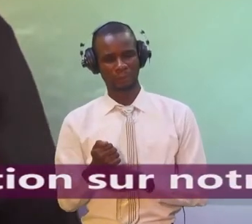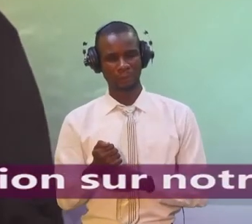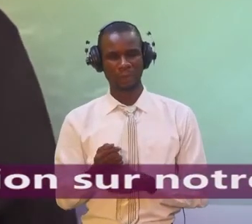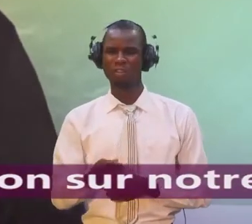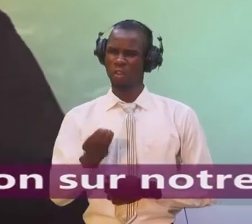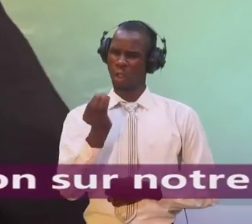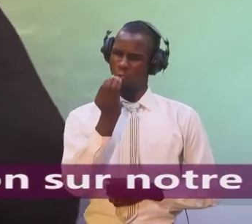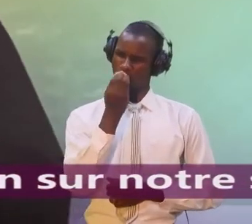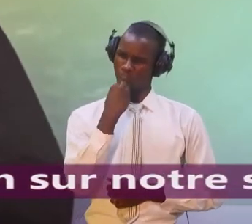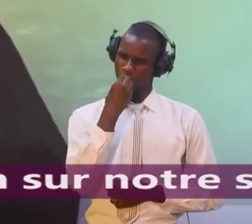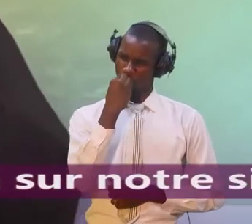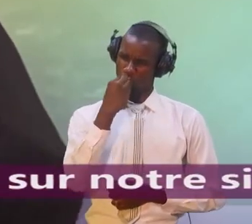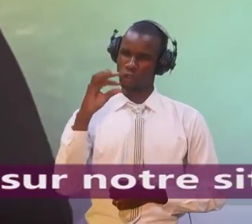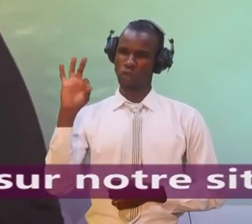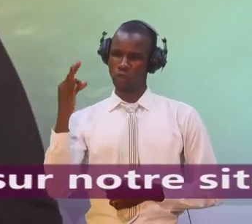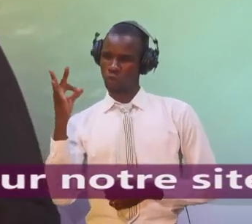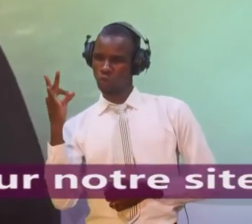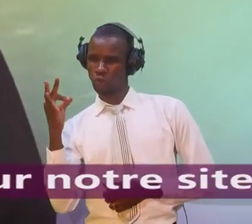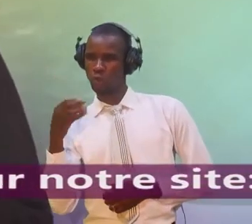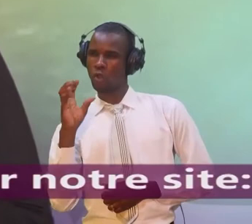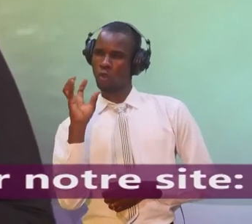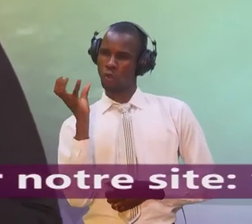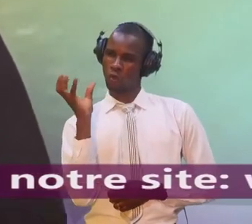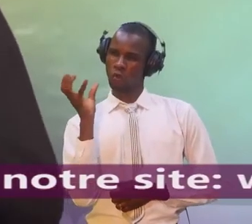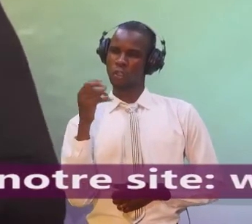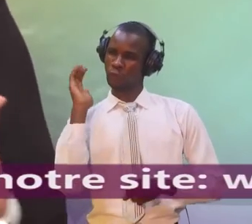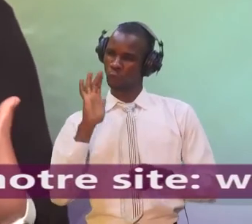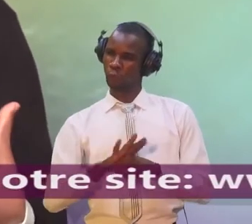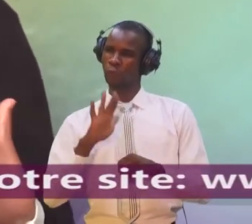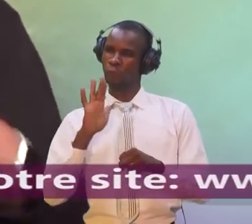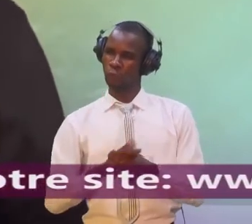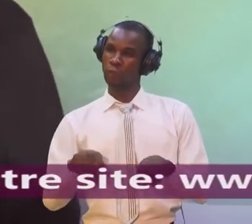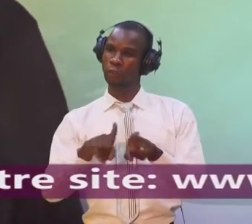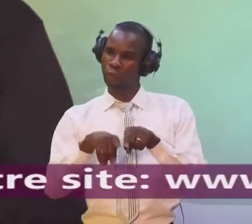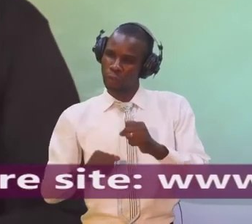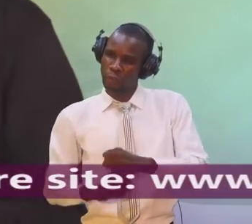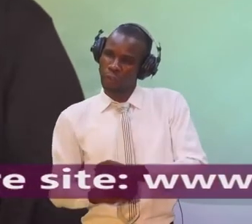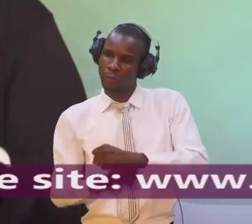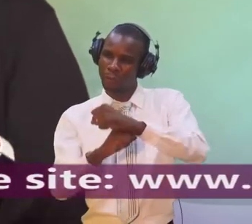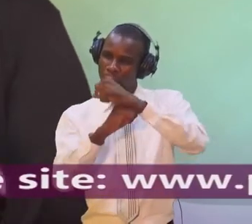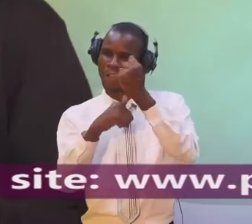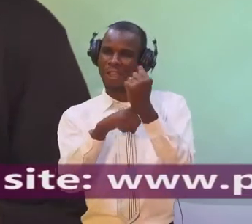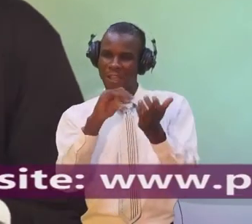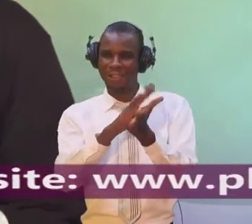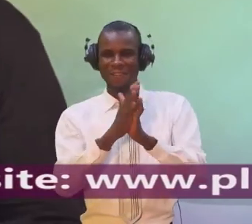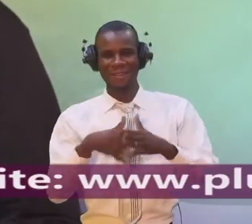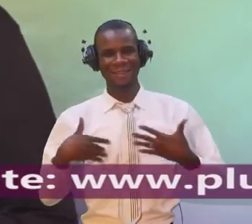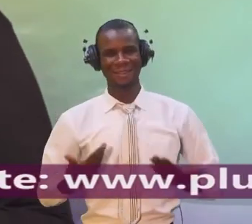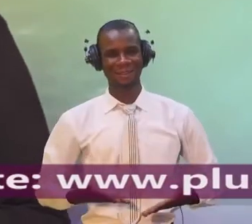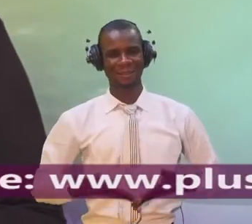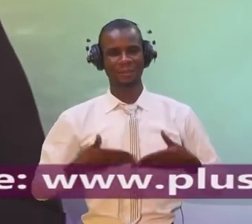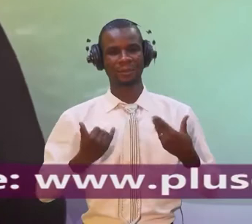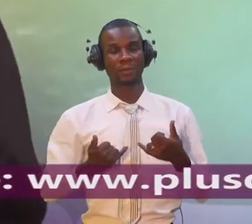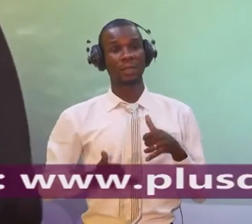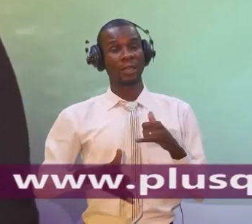asikie kwamba amefanya kazi ya thamani. Na hasa mtu akitumia vyakula vya mboga